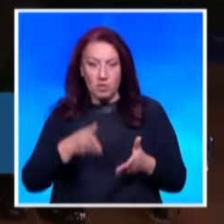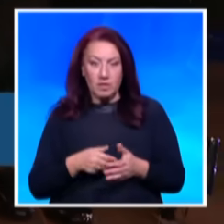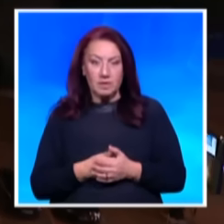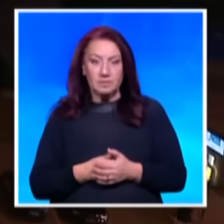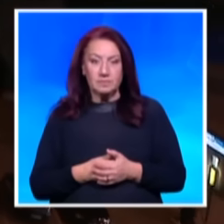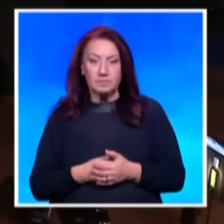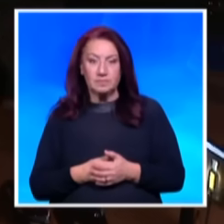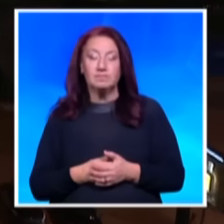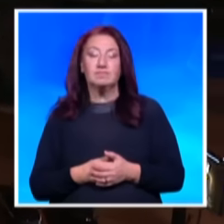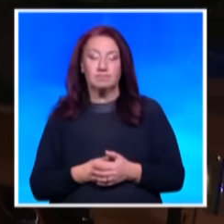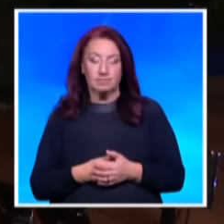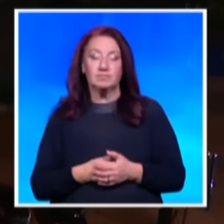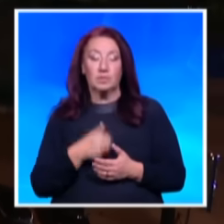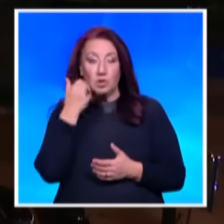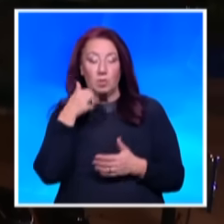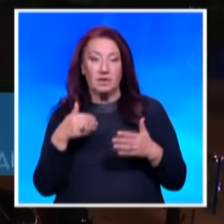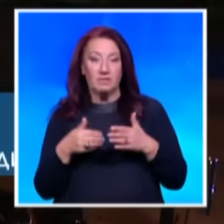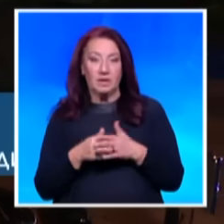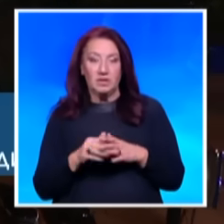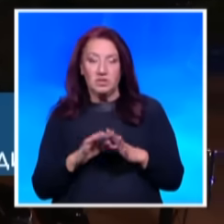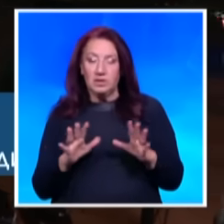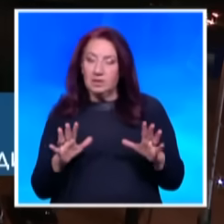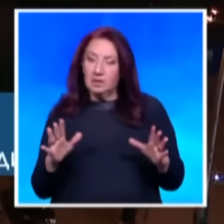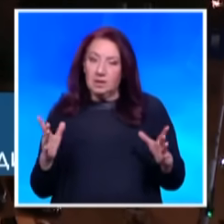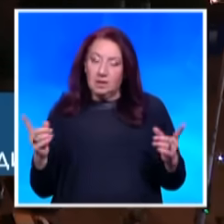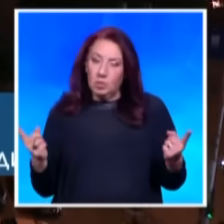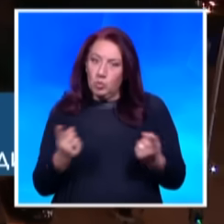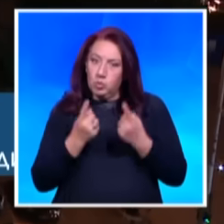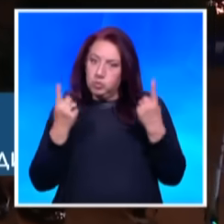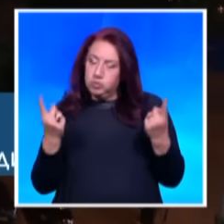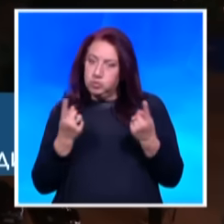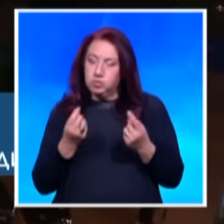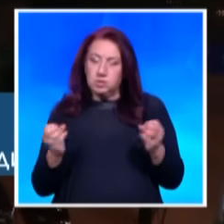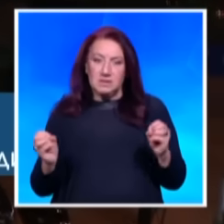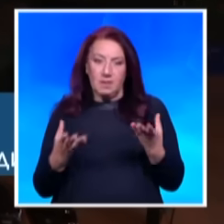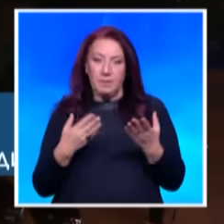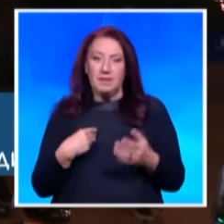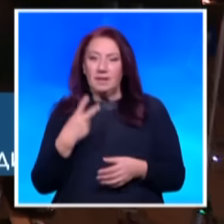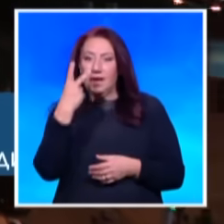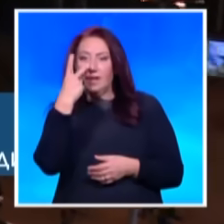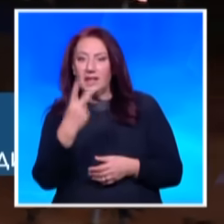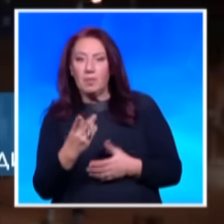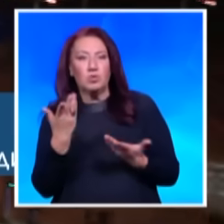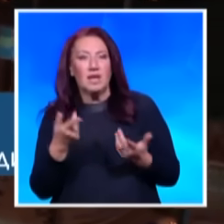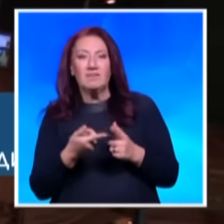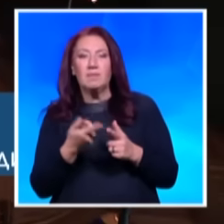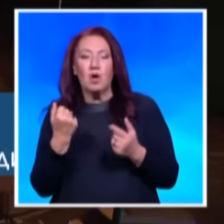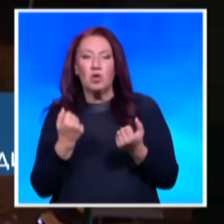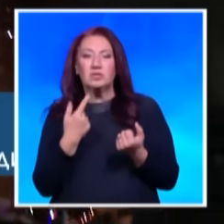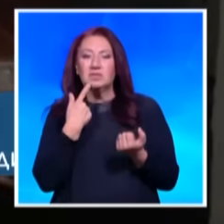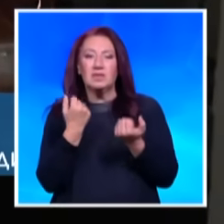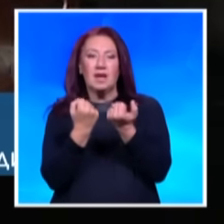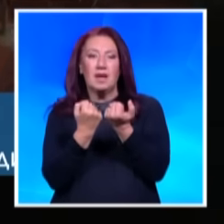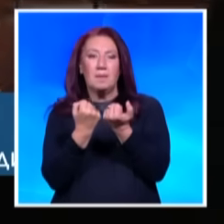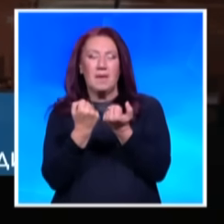Добър вечер, Иване. Точно така, безпрецедентните събития успяхме да наблюдаваме от висока гледна точка. Тук от домът